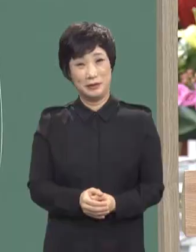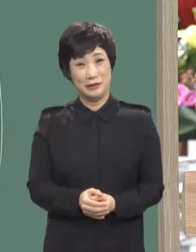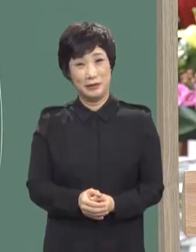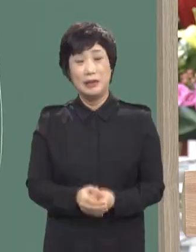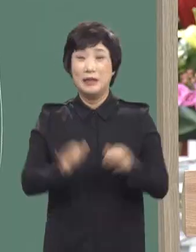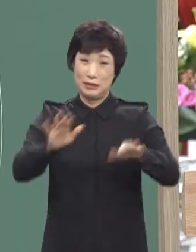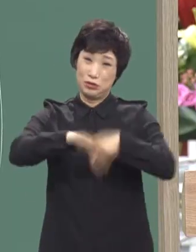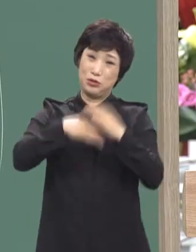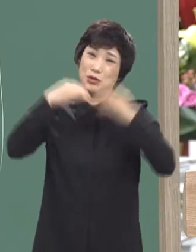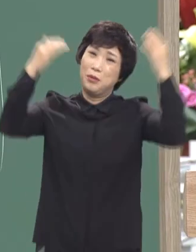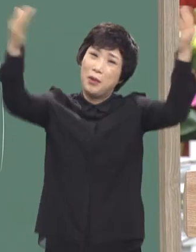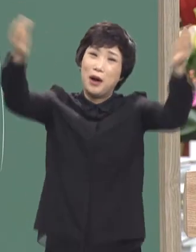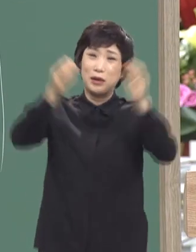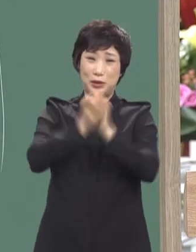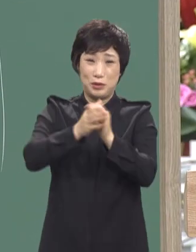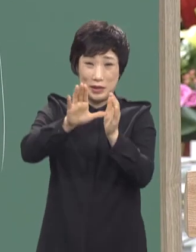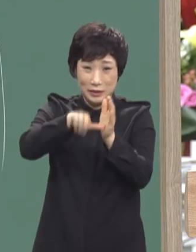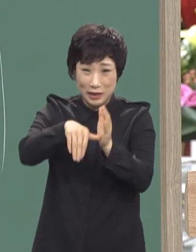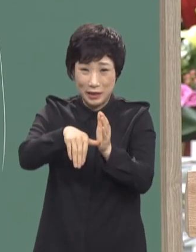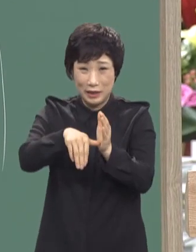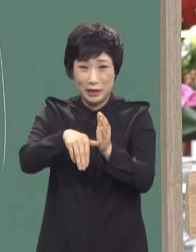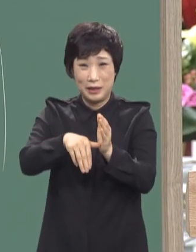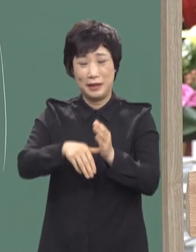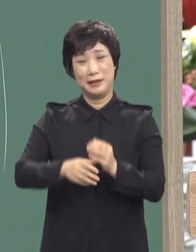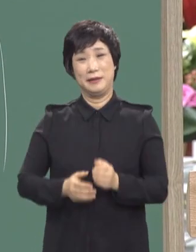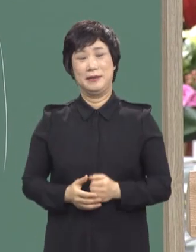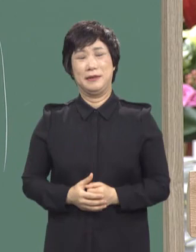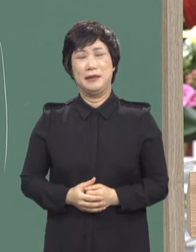두 손 반쪽 들고